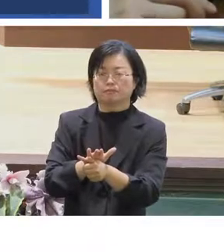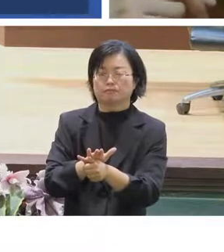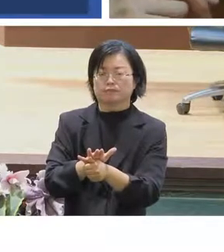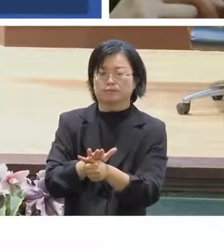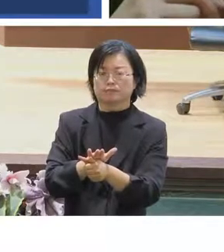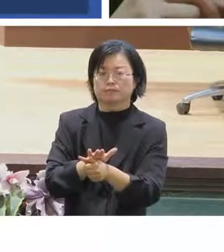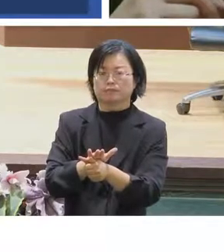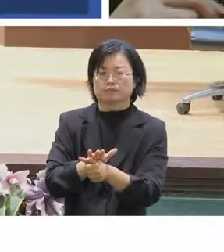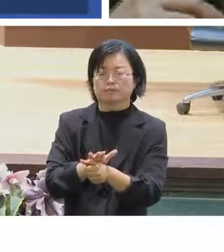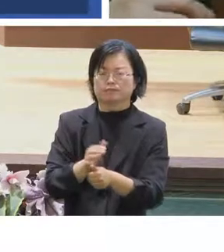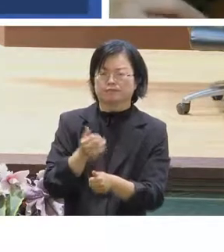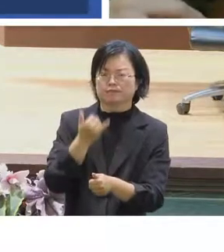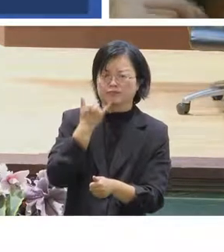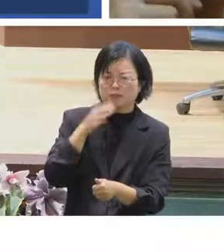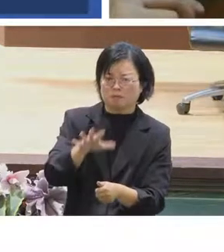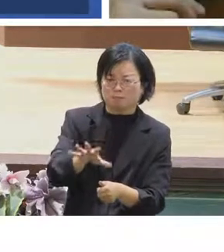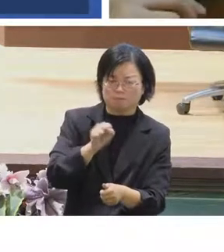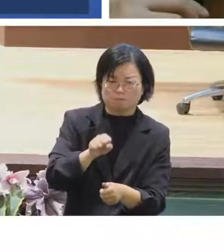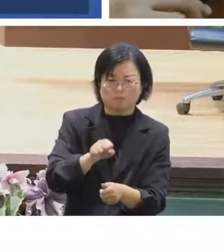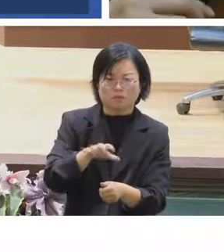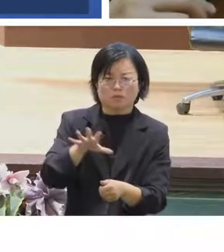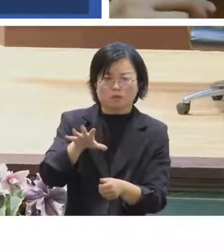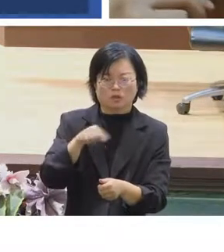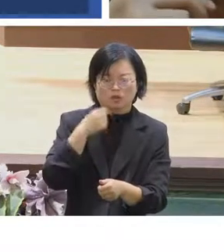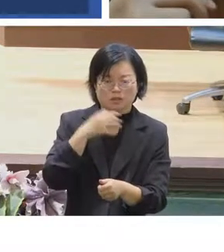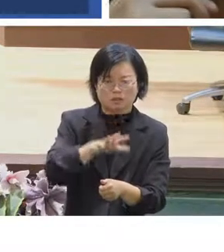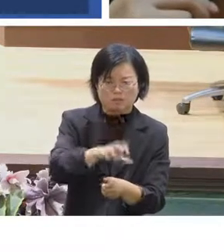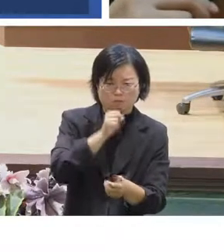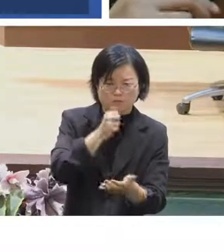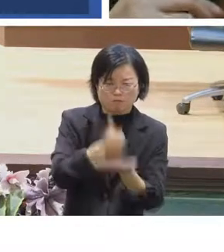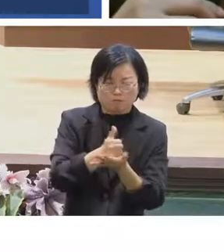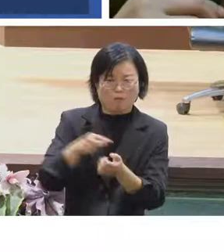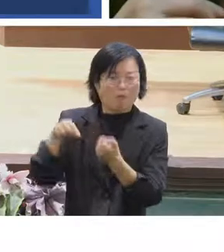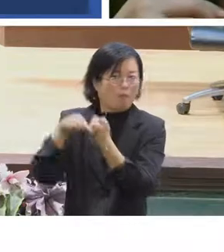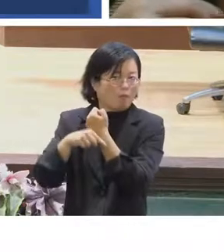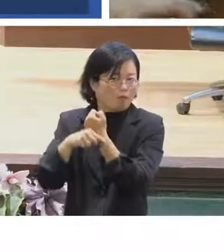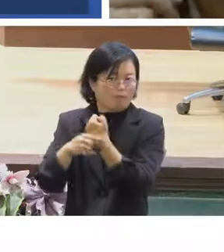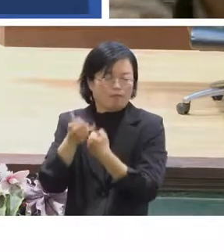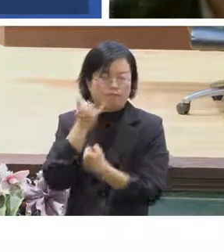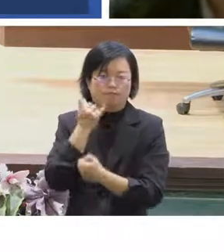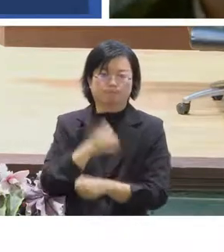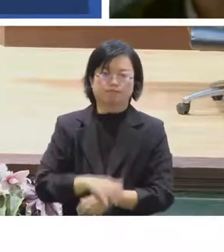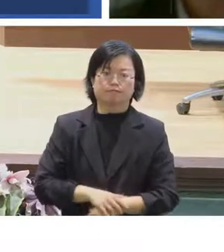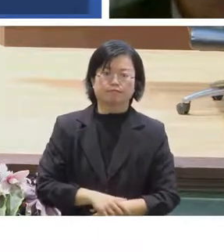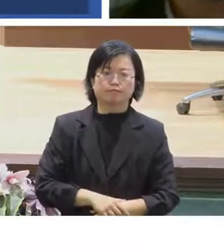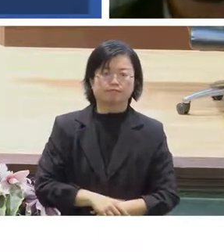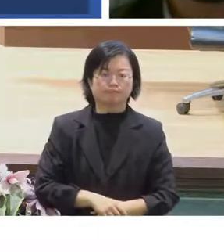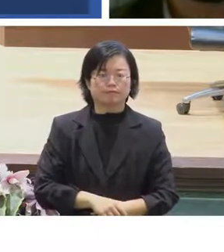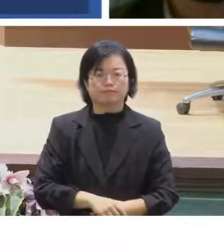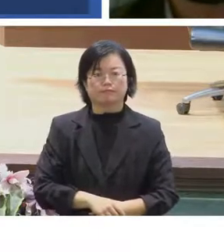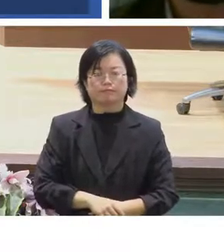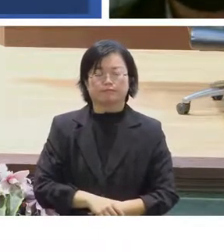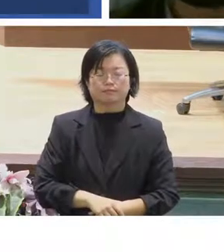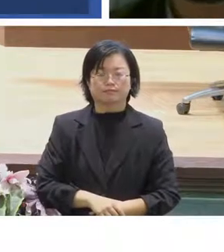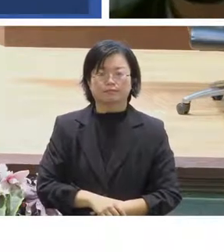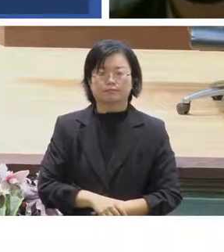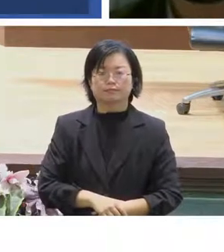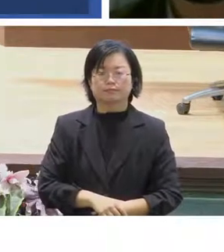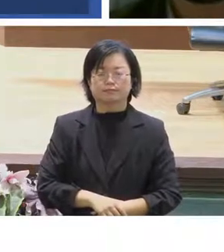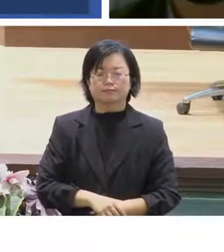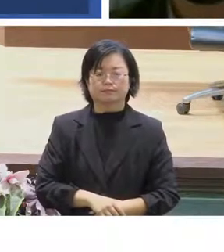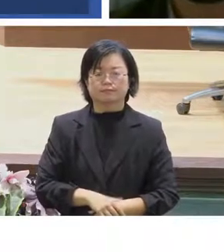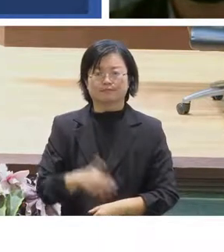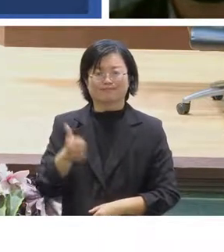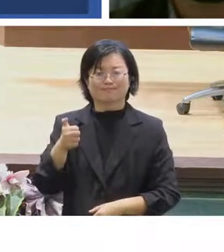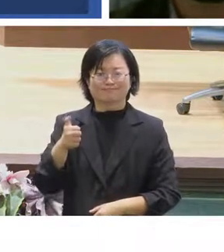可以抓到一些可以透过研究来推动这个议题的一种能力。 好，那谢谢